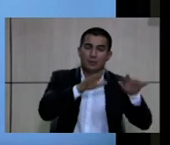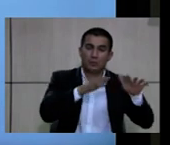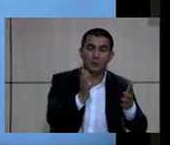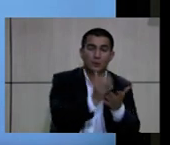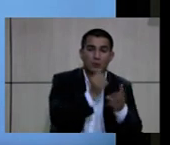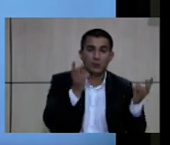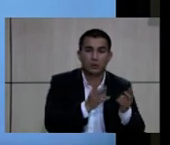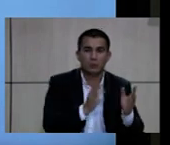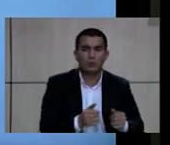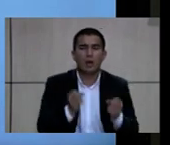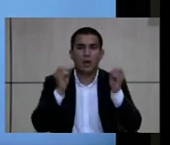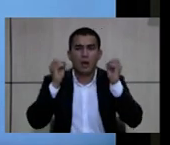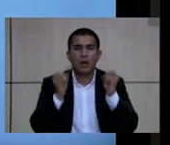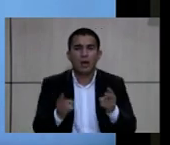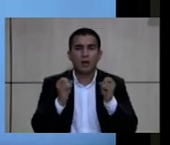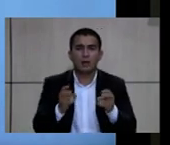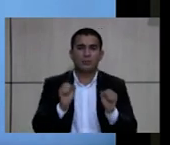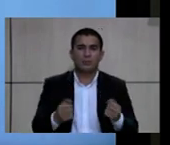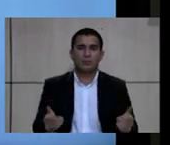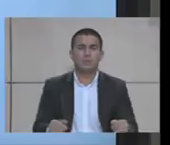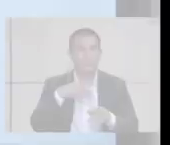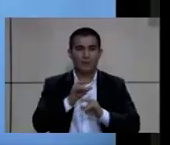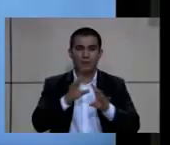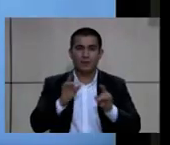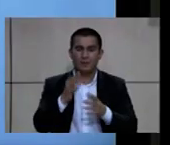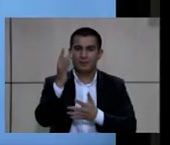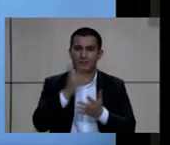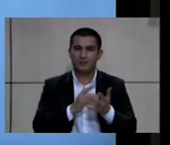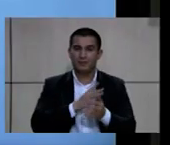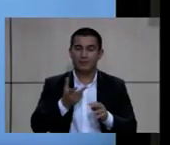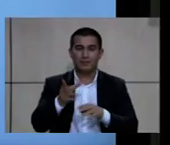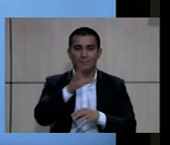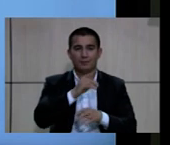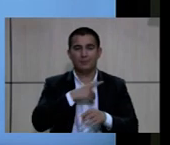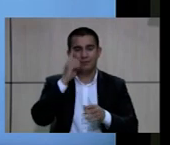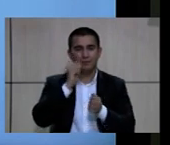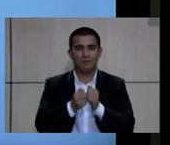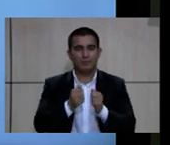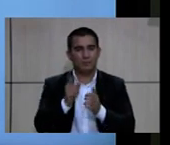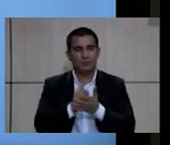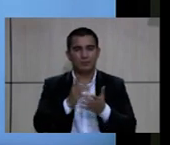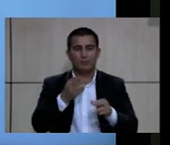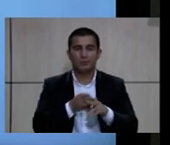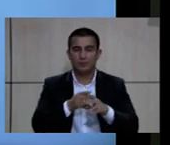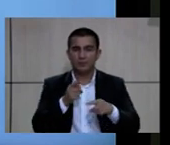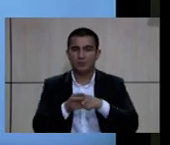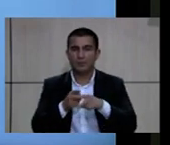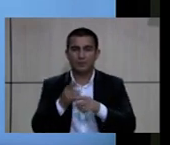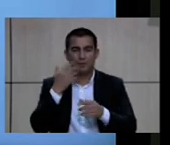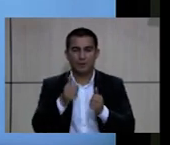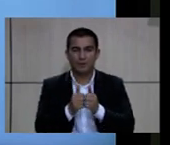Ahamiyat bersangiz, x burchagimiz o'tmas burchak. Paralel to'g'ri chiziqlarni kesuvchi bilan